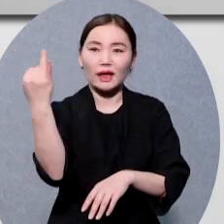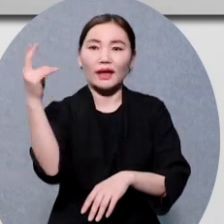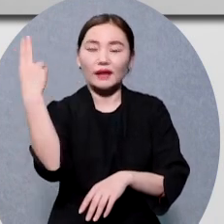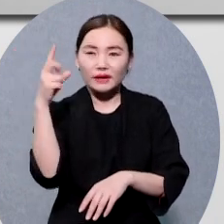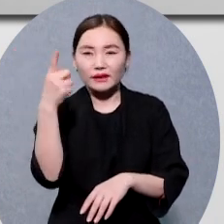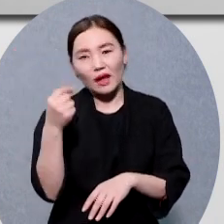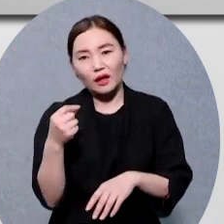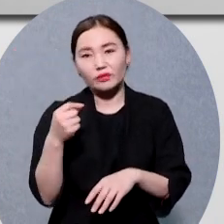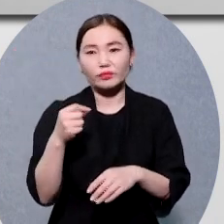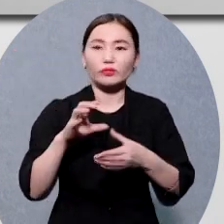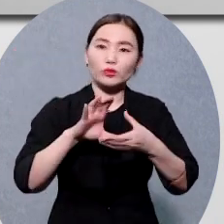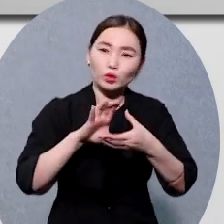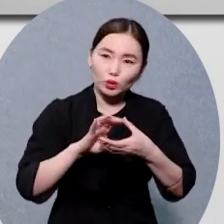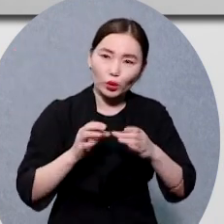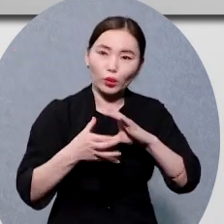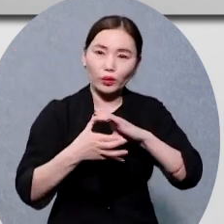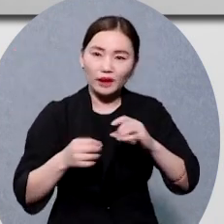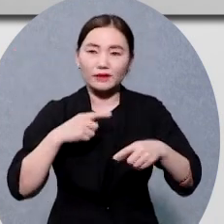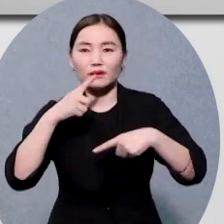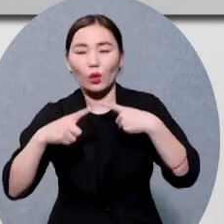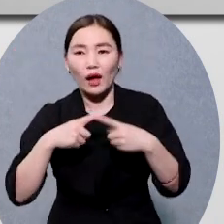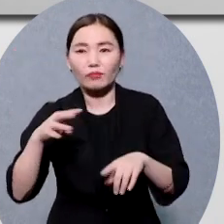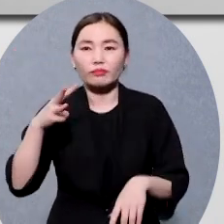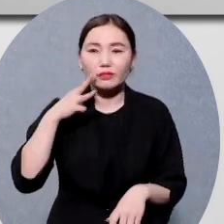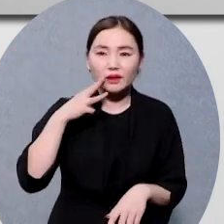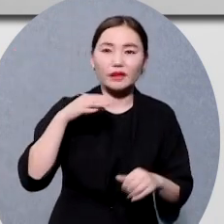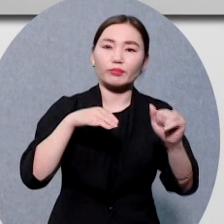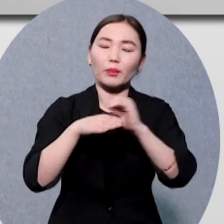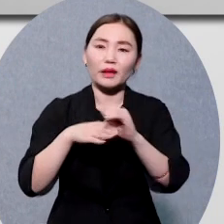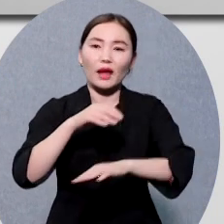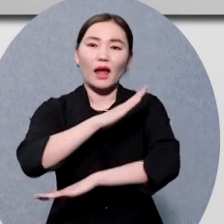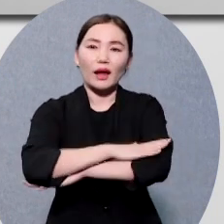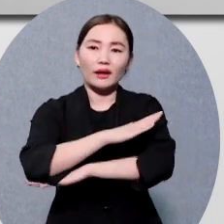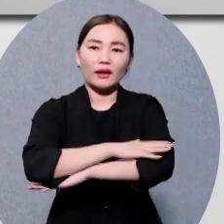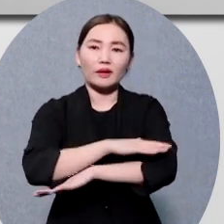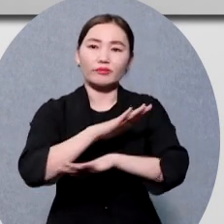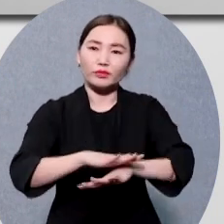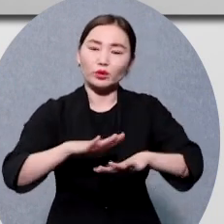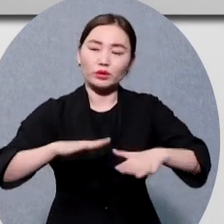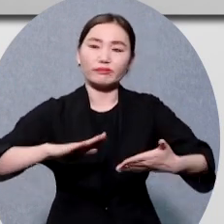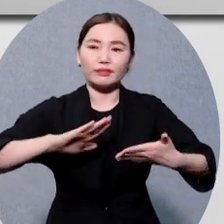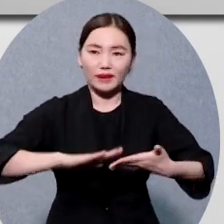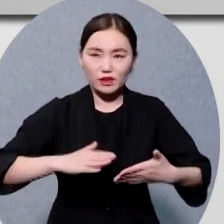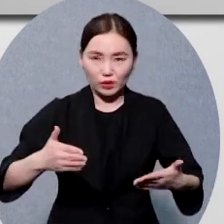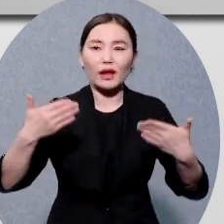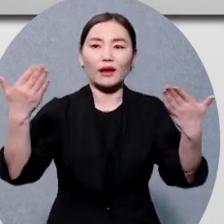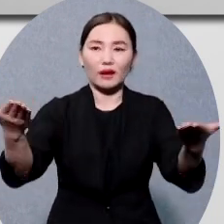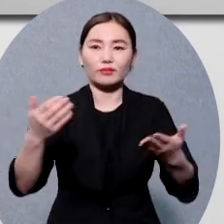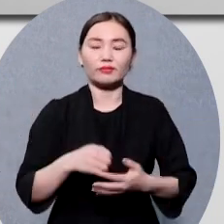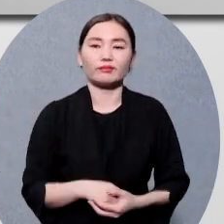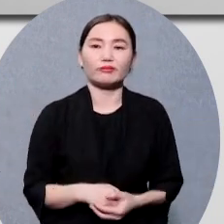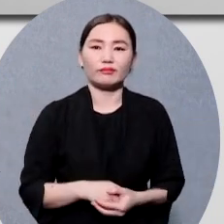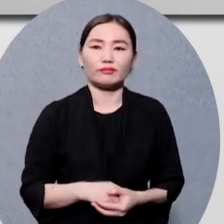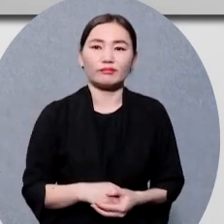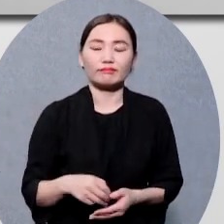болгонд одоо бурхны шашны томоохон одоо сүмхийдүүд маш их одоо түүх дурслыг агуулсан юм түүхүүд байгаа. Тэгэхээр энийг